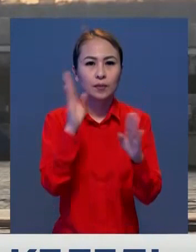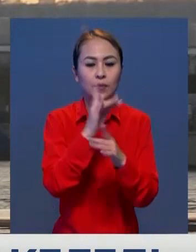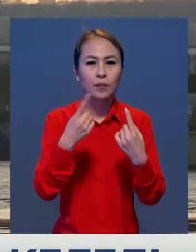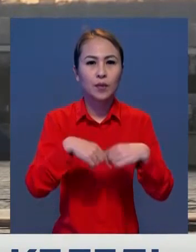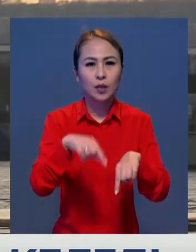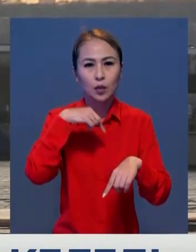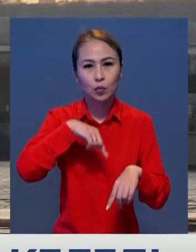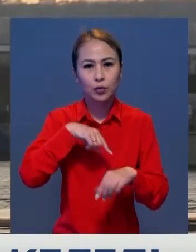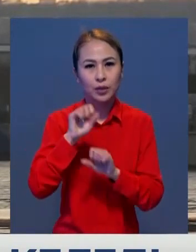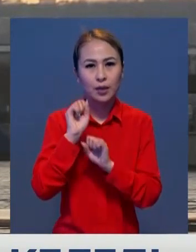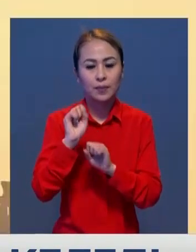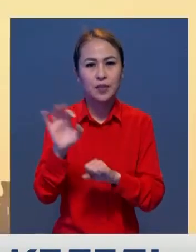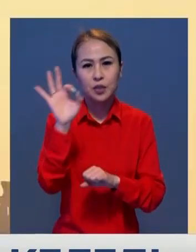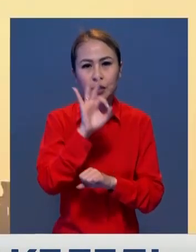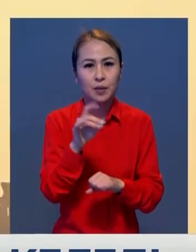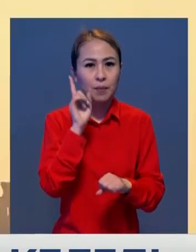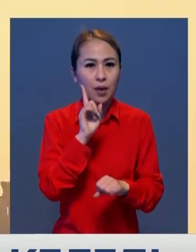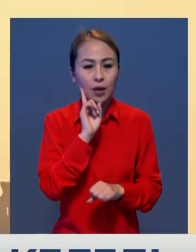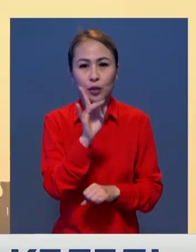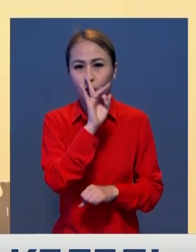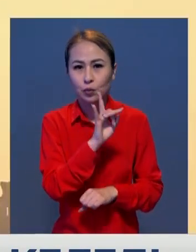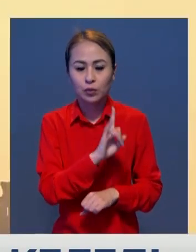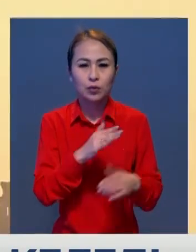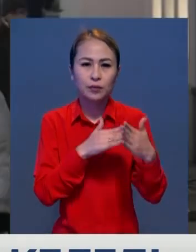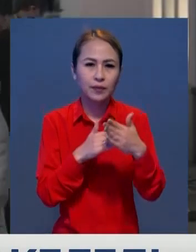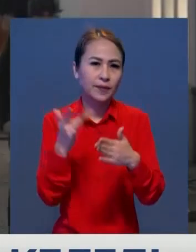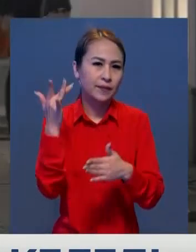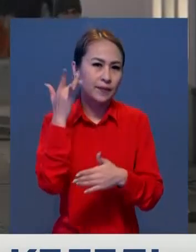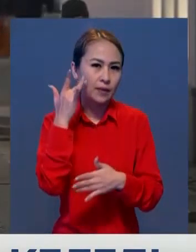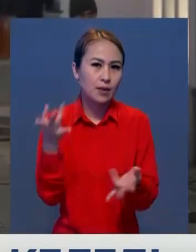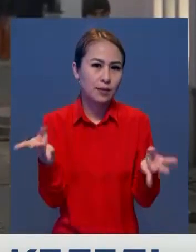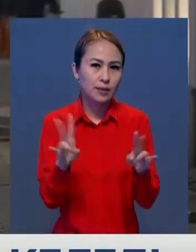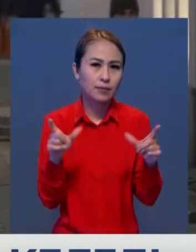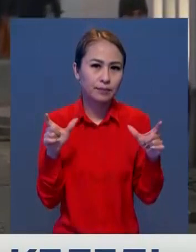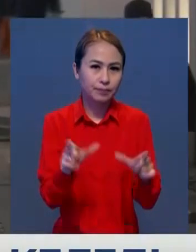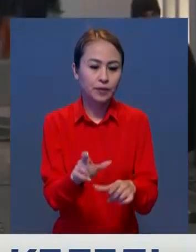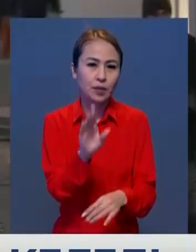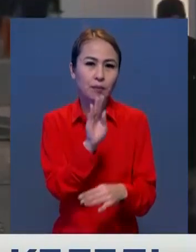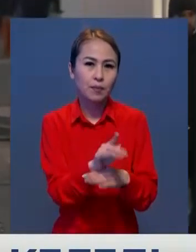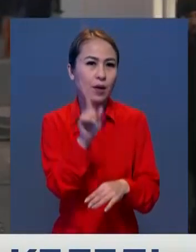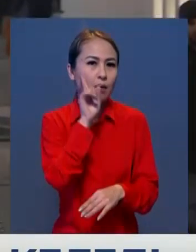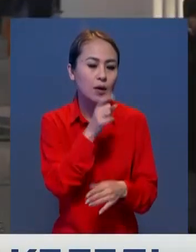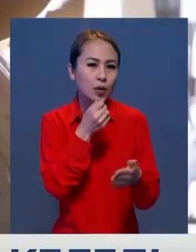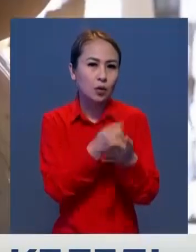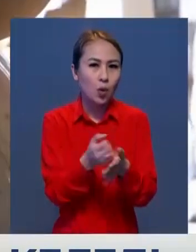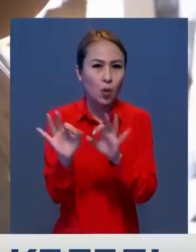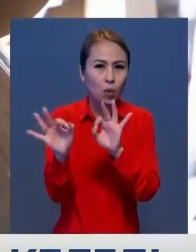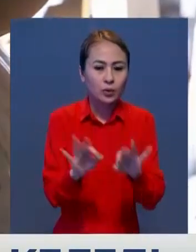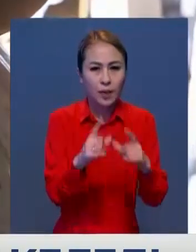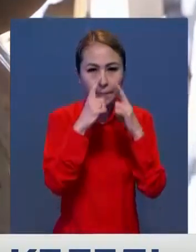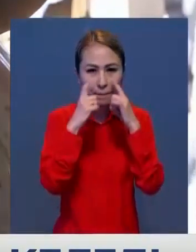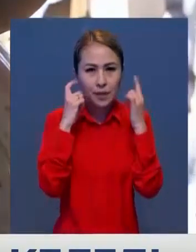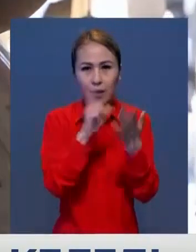Эпидемиологтар ұжымдық иммунитет қалыптаспайынша шектеу шараларының көбі күшінде қалатынын ескертті. Яғни күзге дейін барлығы маска кию